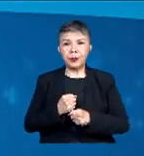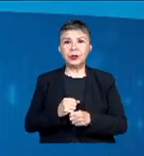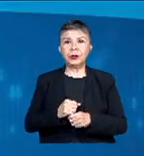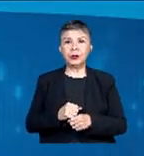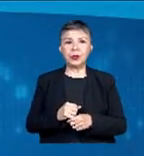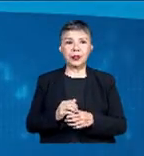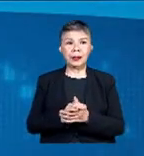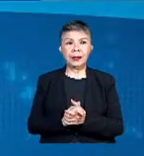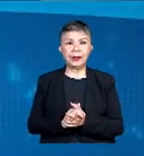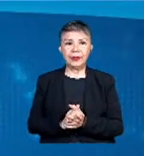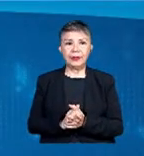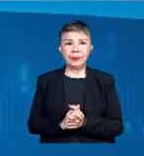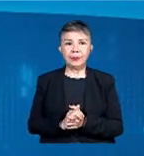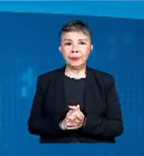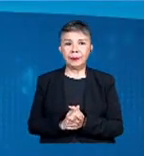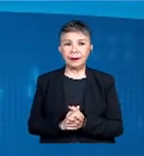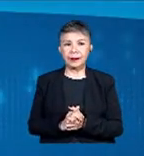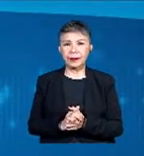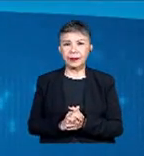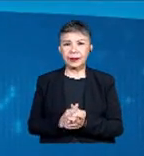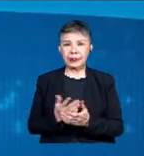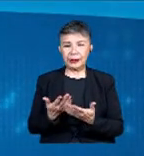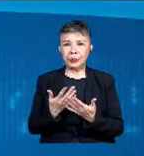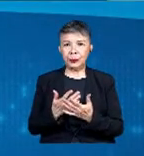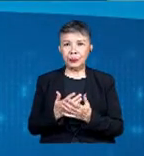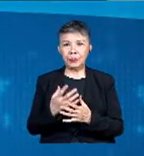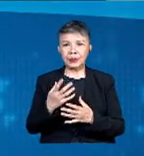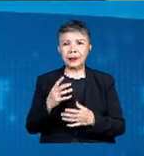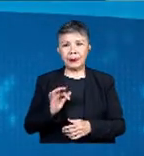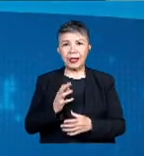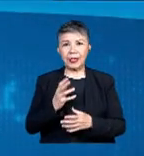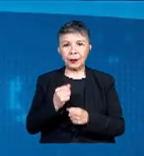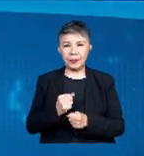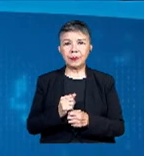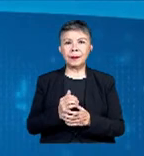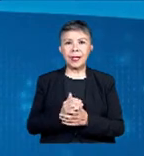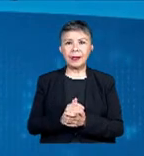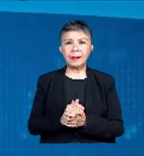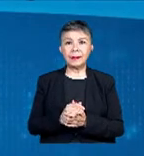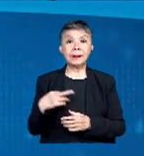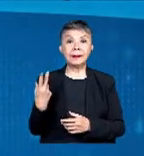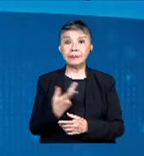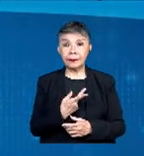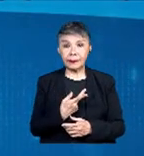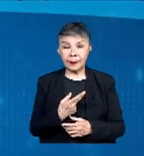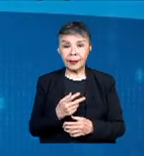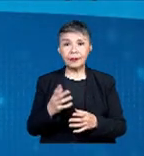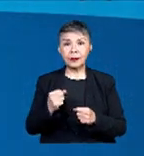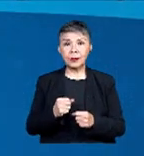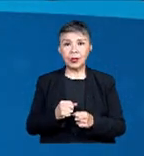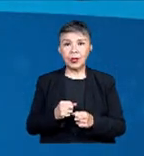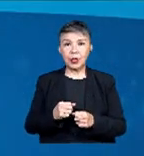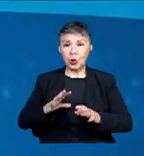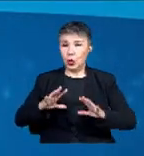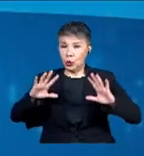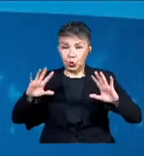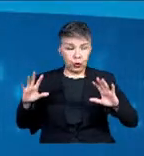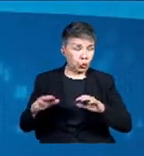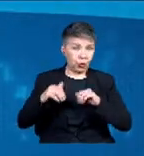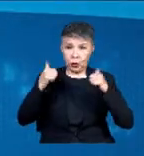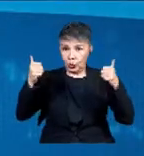sudah hadir, ini Bu Angki, Pak Benhur, Pak Wali, ini bahwa kita berharap catur